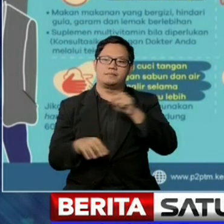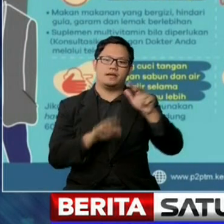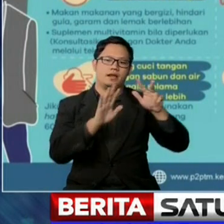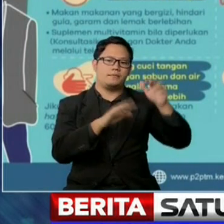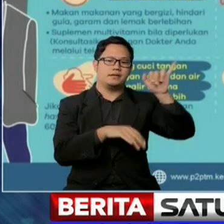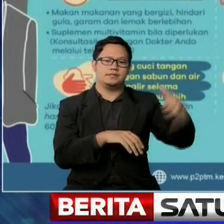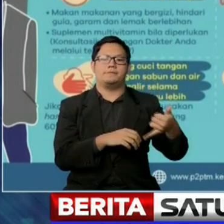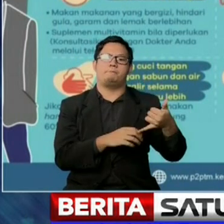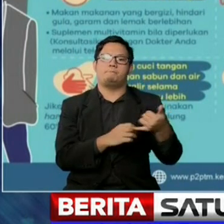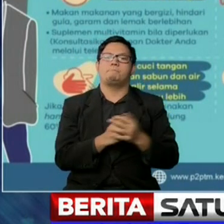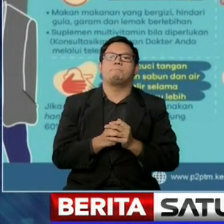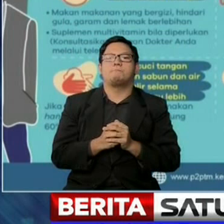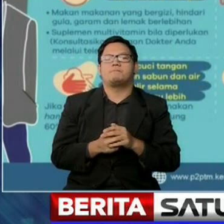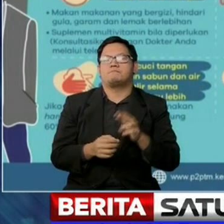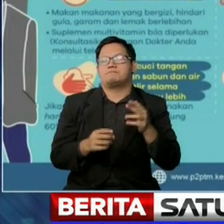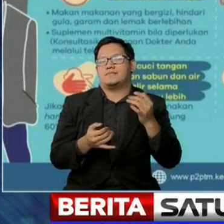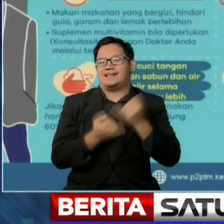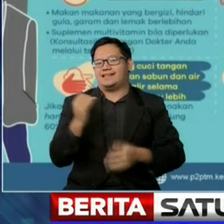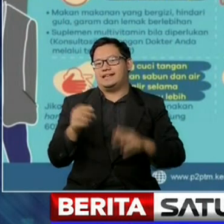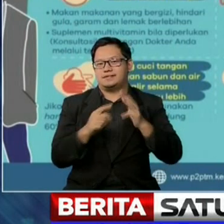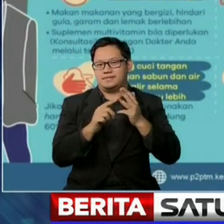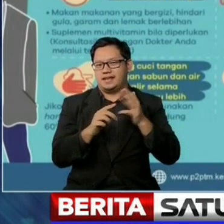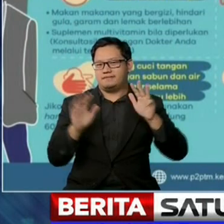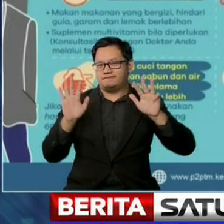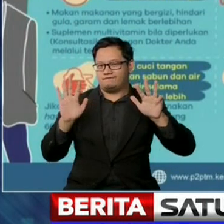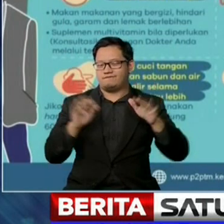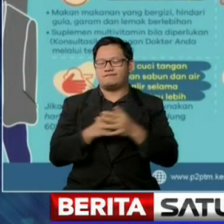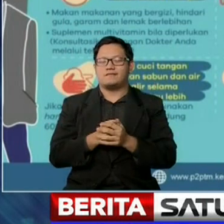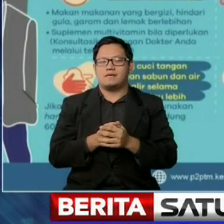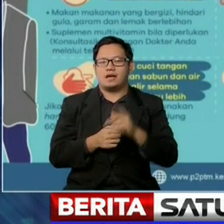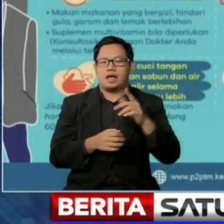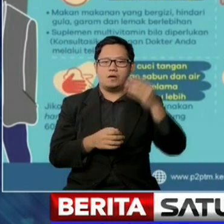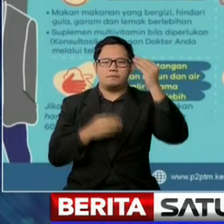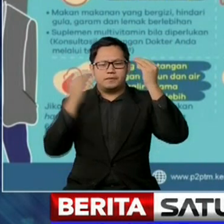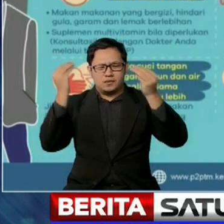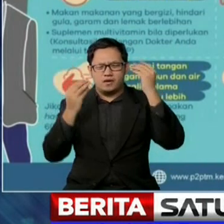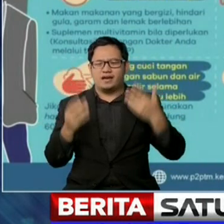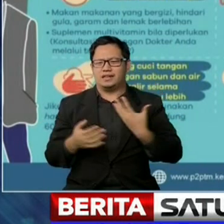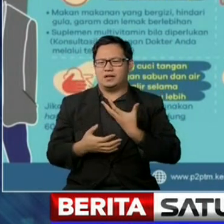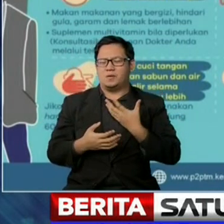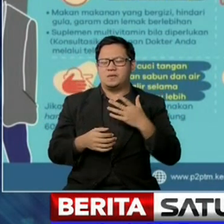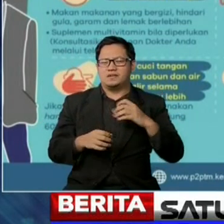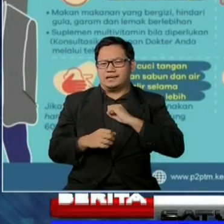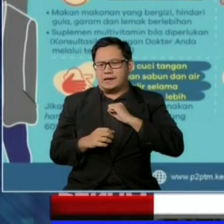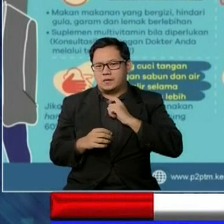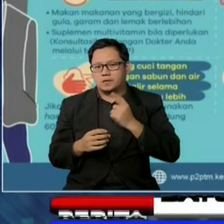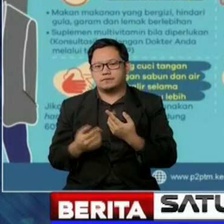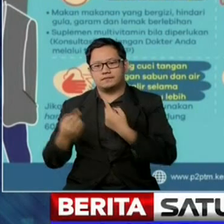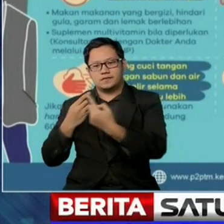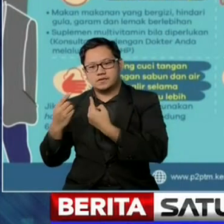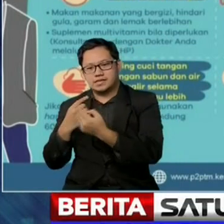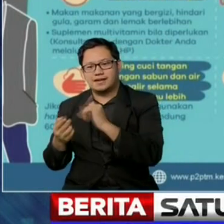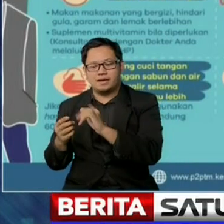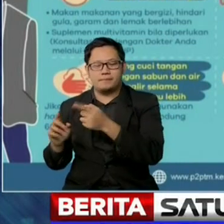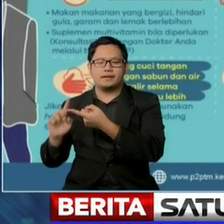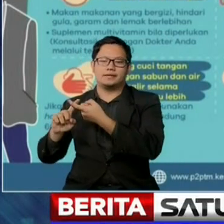kualitas tidur yang baik dan terakhir 9 jika anda stres bingung dan takut bicarakan perasaan Anda pada orang yang anda